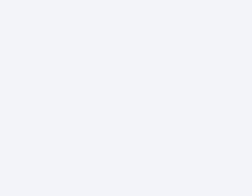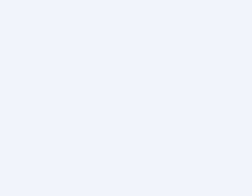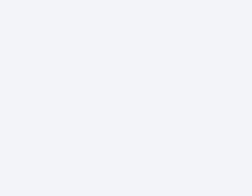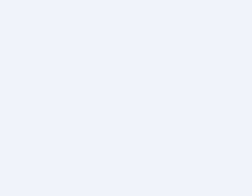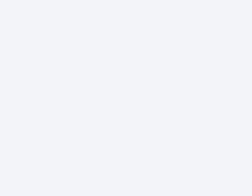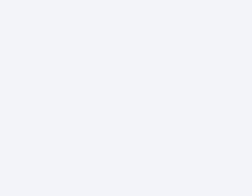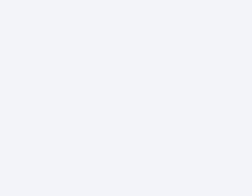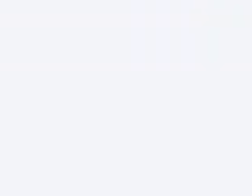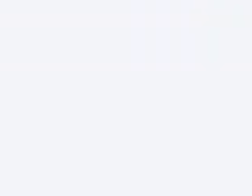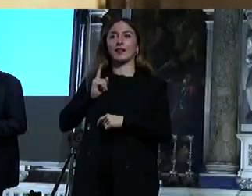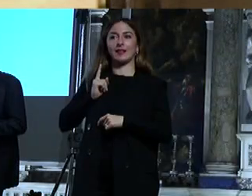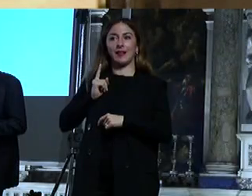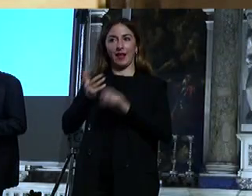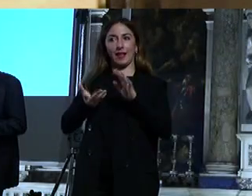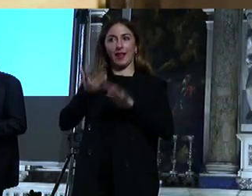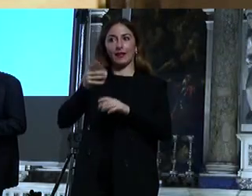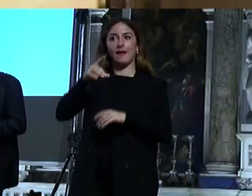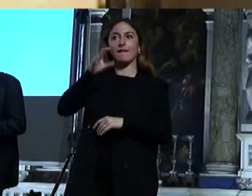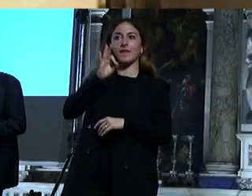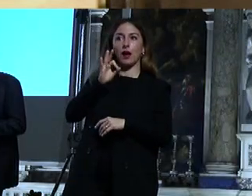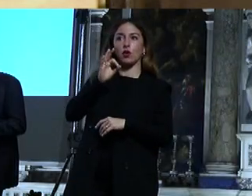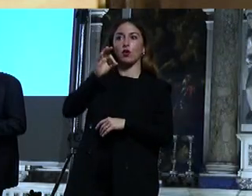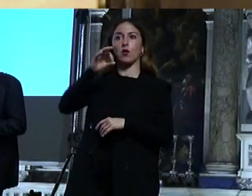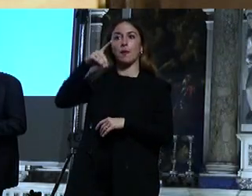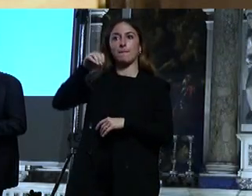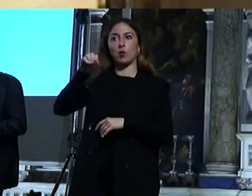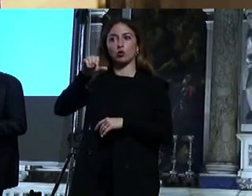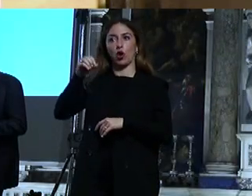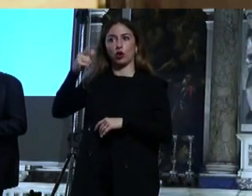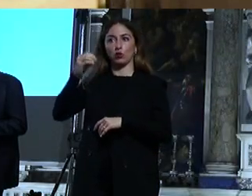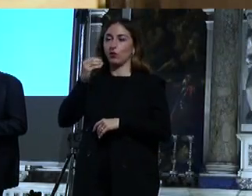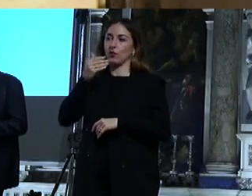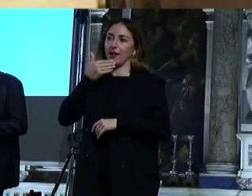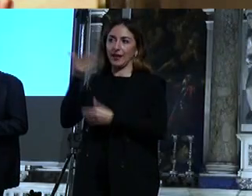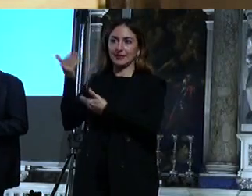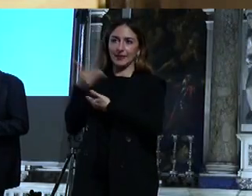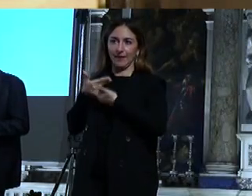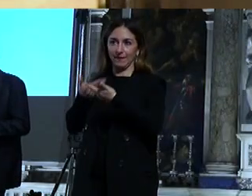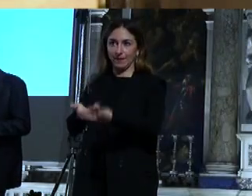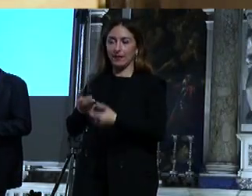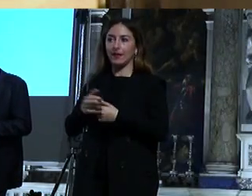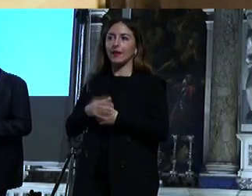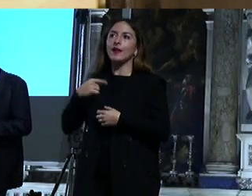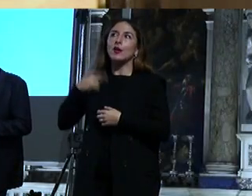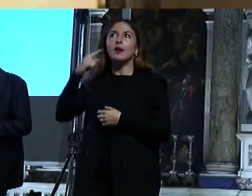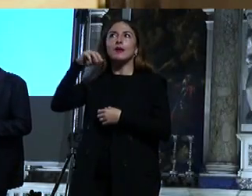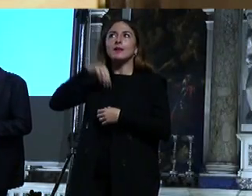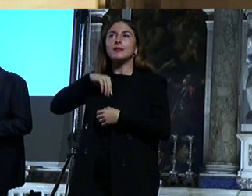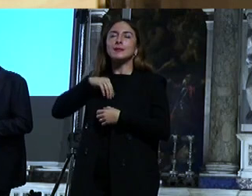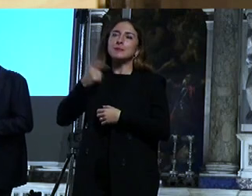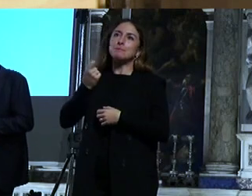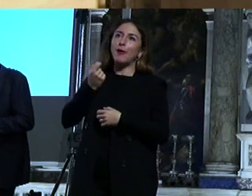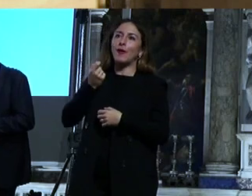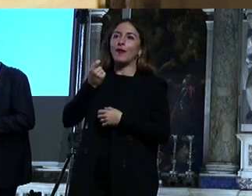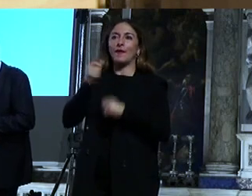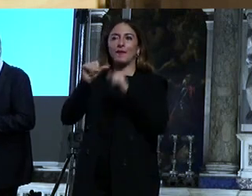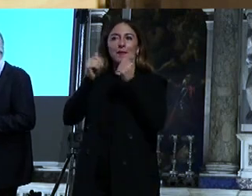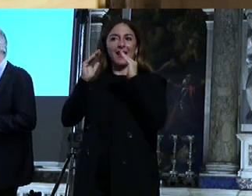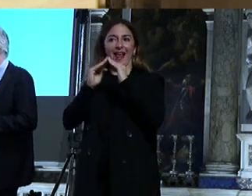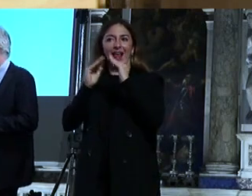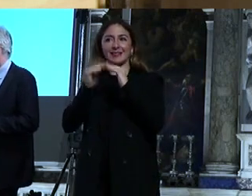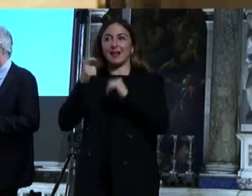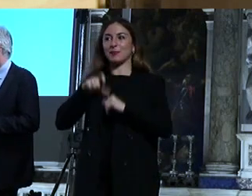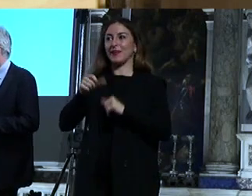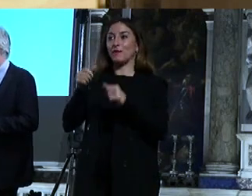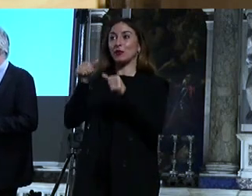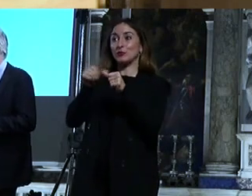grande dell'ospitalità, Franco Posocco. E sono un po' anche a casa, perché mia sorella e mio papà